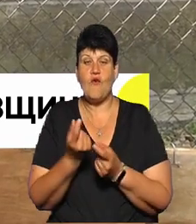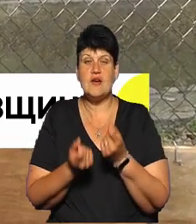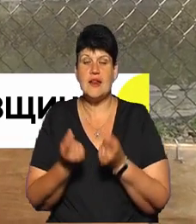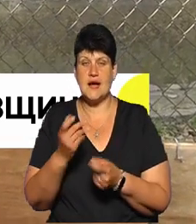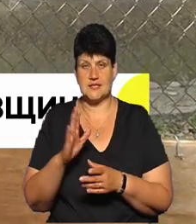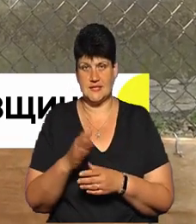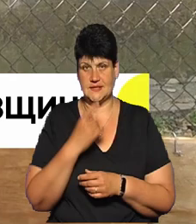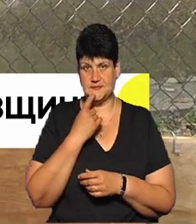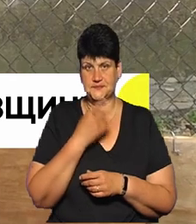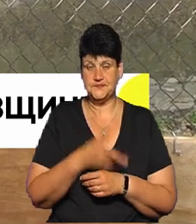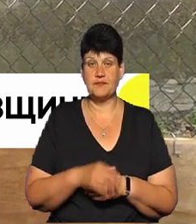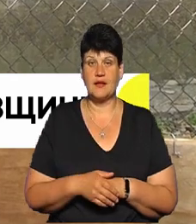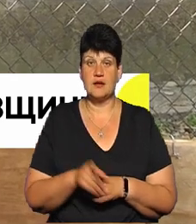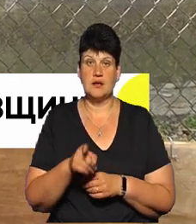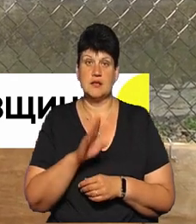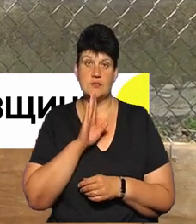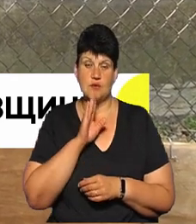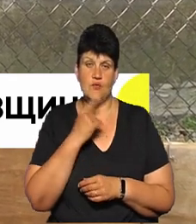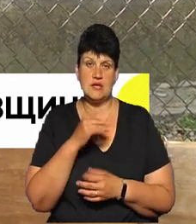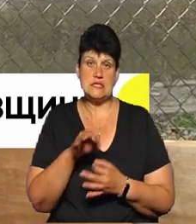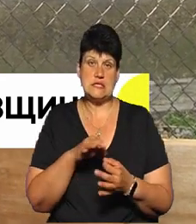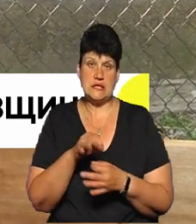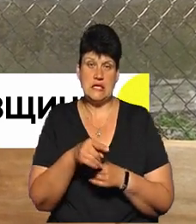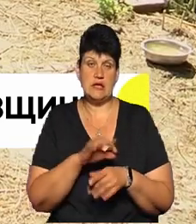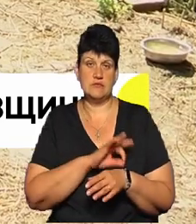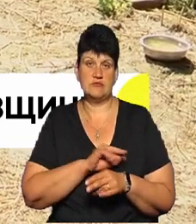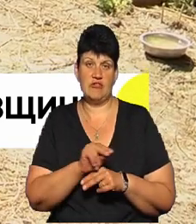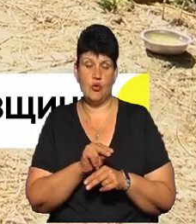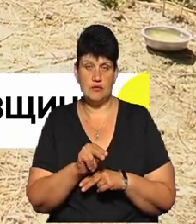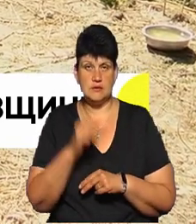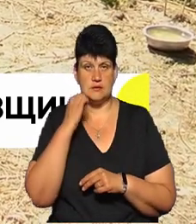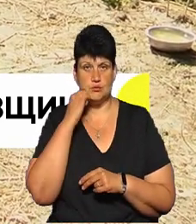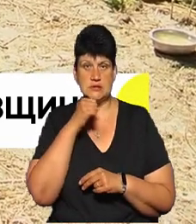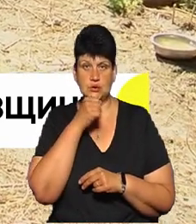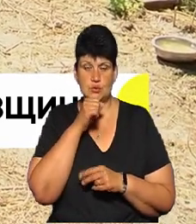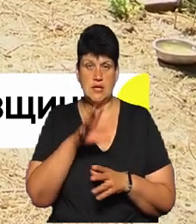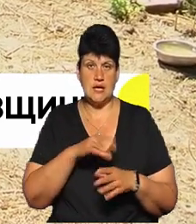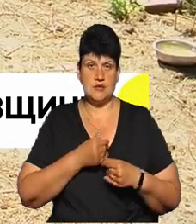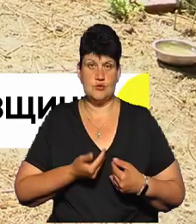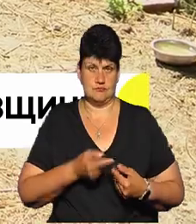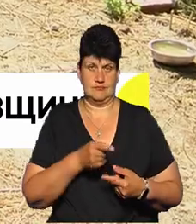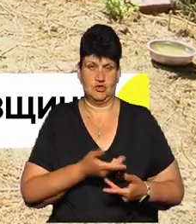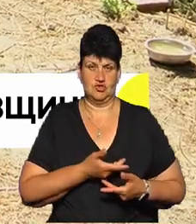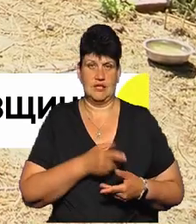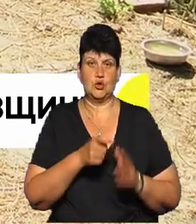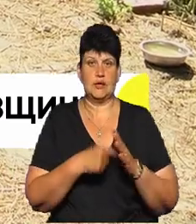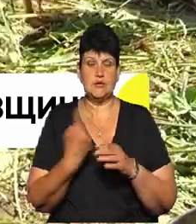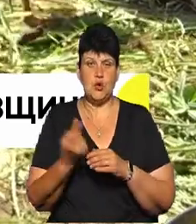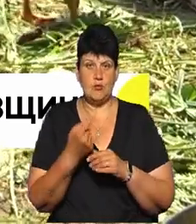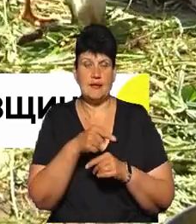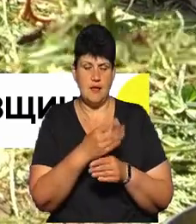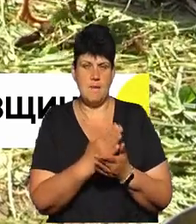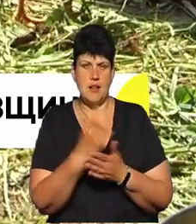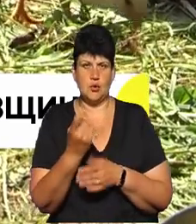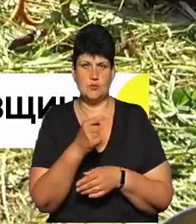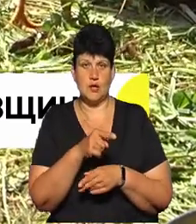Олександра розповідає, вона сирота. Її виховували дідусь з бабусею. Разом з ними жила на Донеччині. Також там мали господарство,